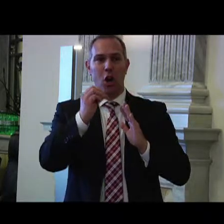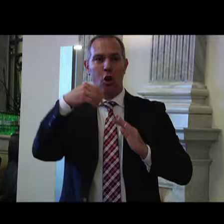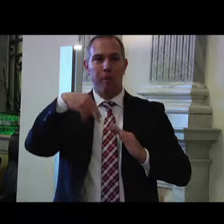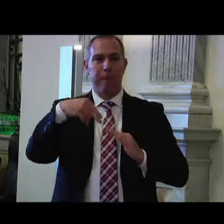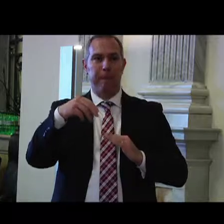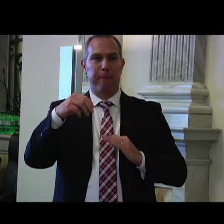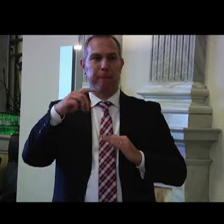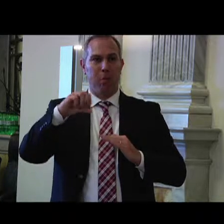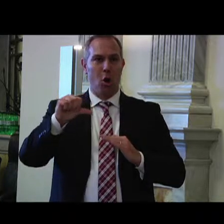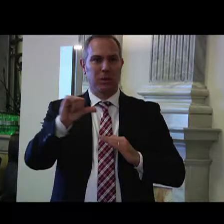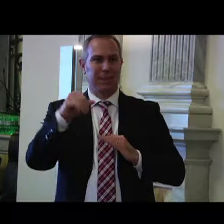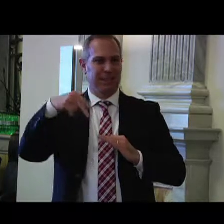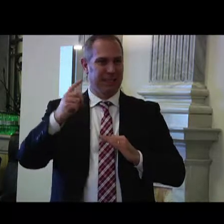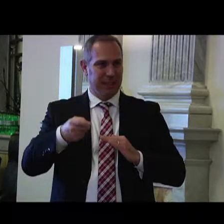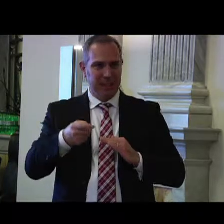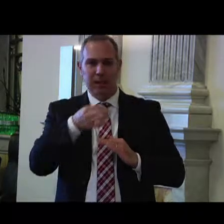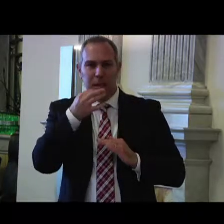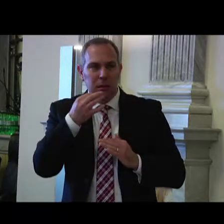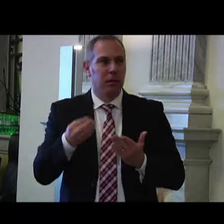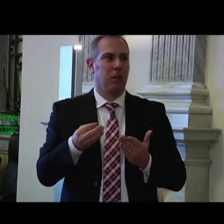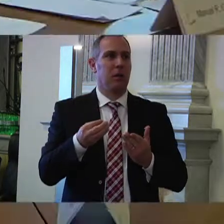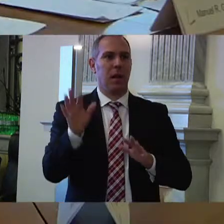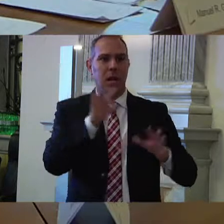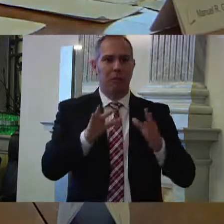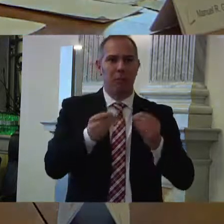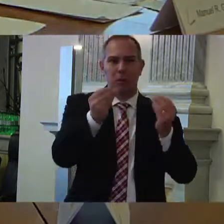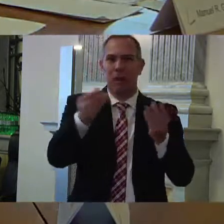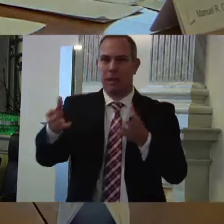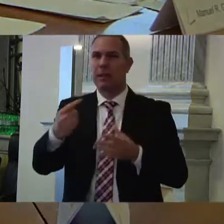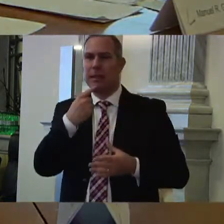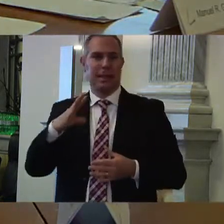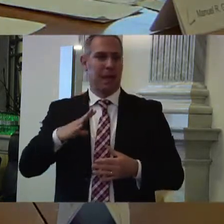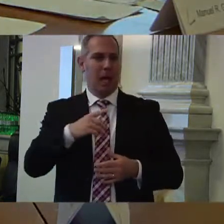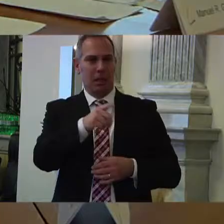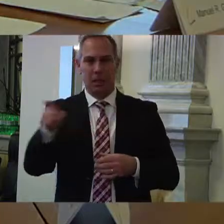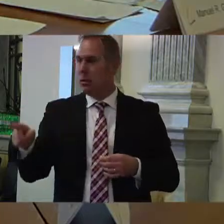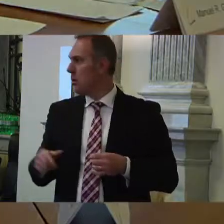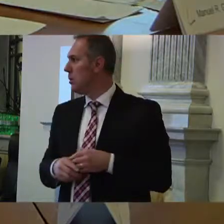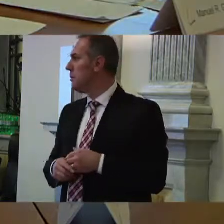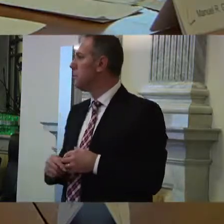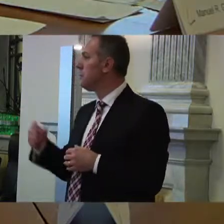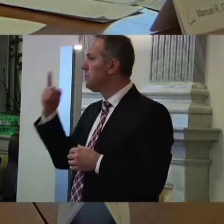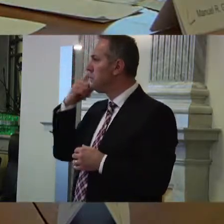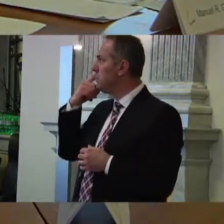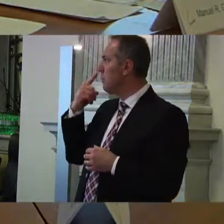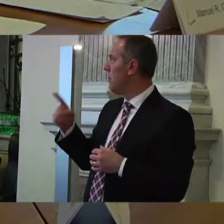le modalità di rilascio delle informazioni ai potenziali clienti. Vediamo il...